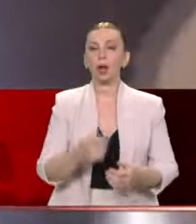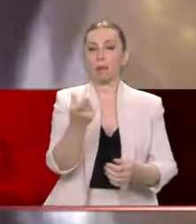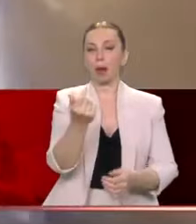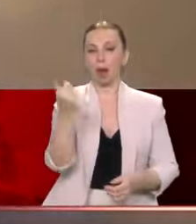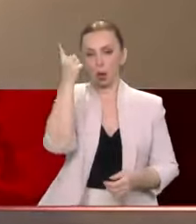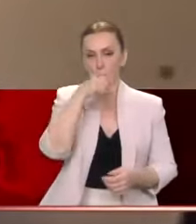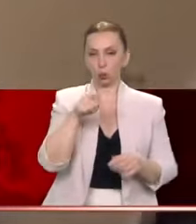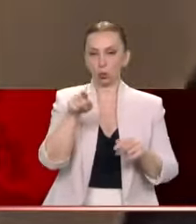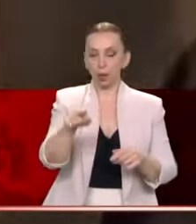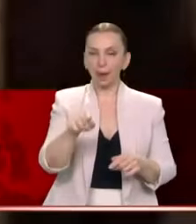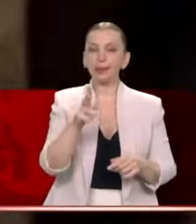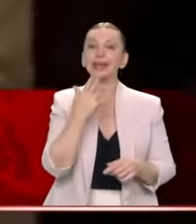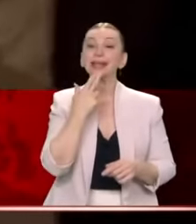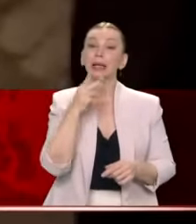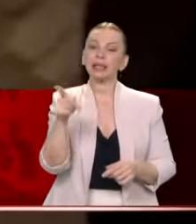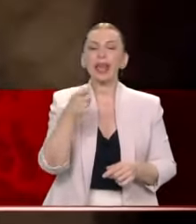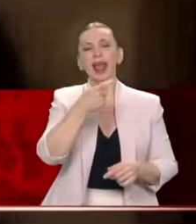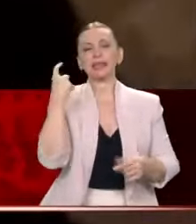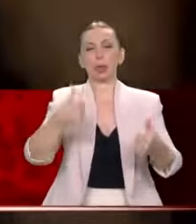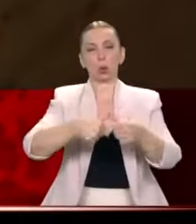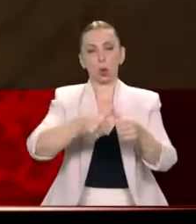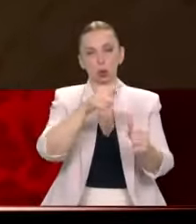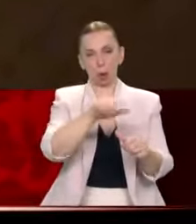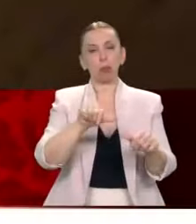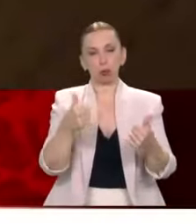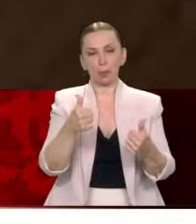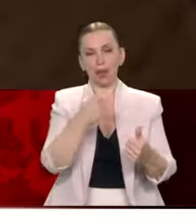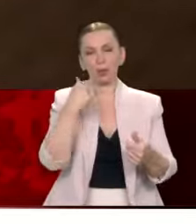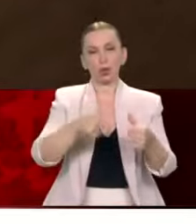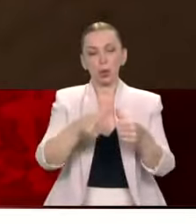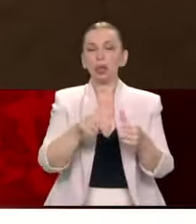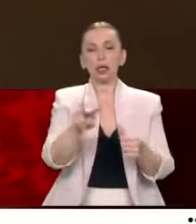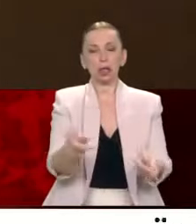Alacağı için eski kocasıyla kavga etti, bıçakla yaraladı.